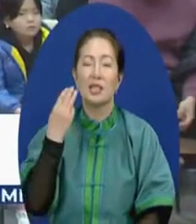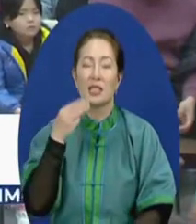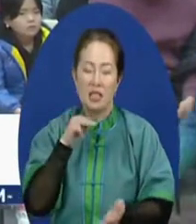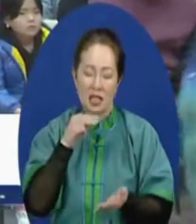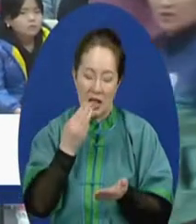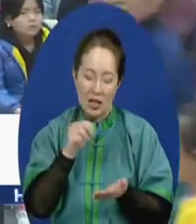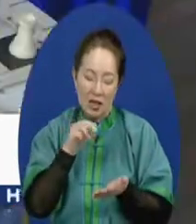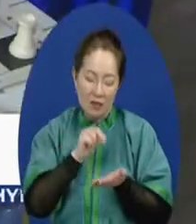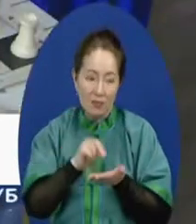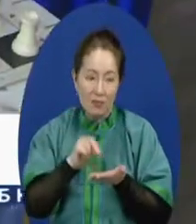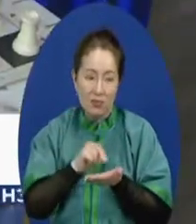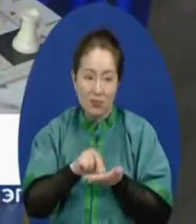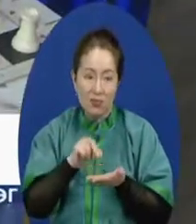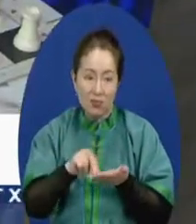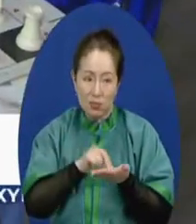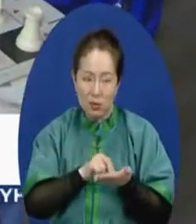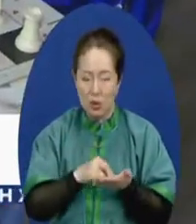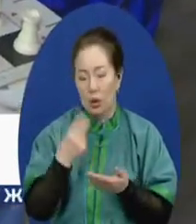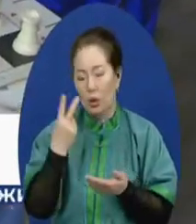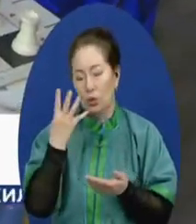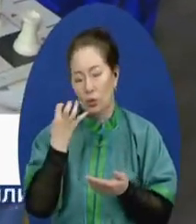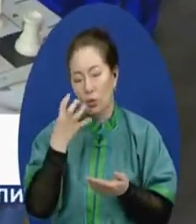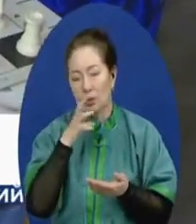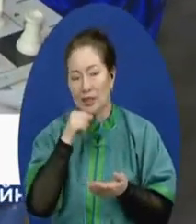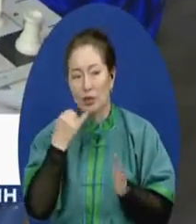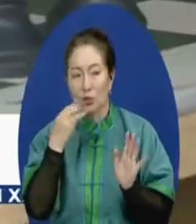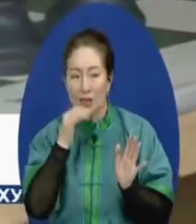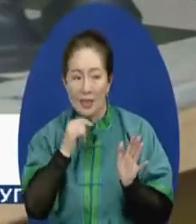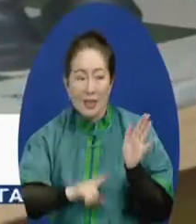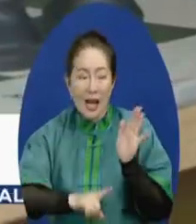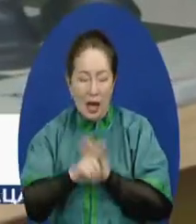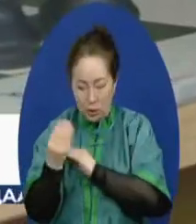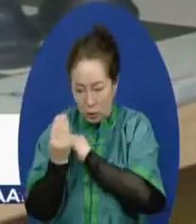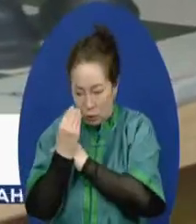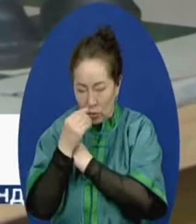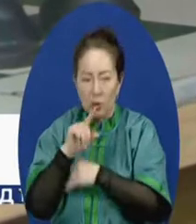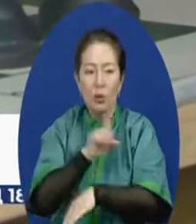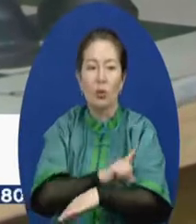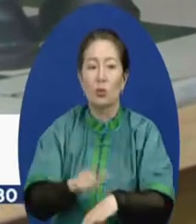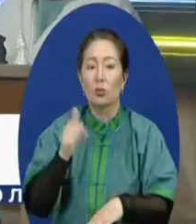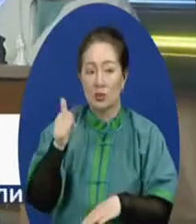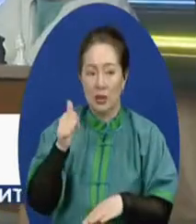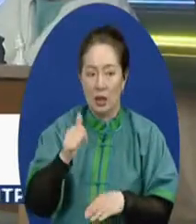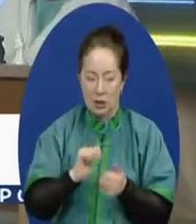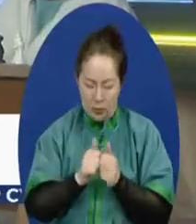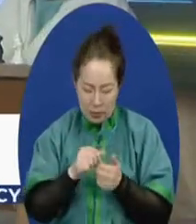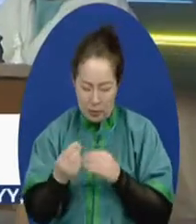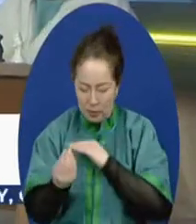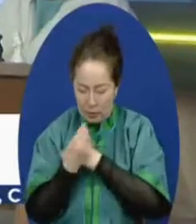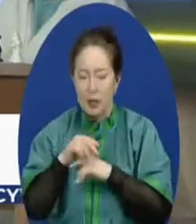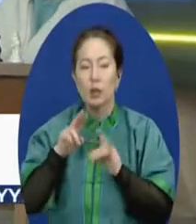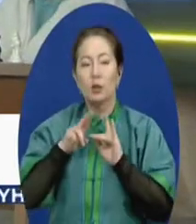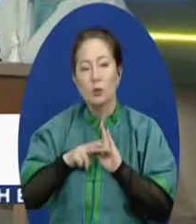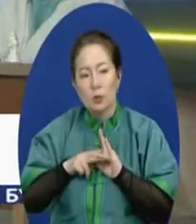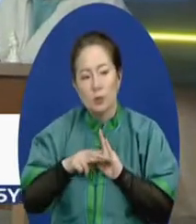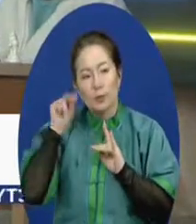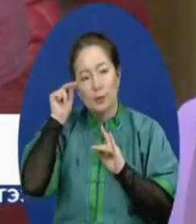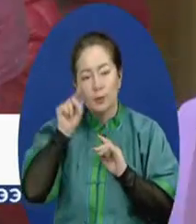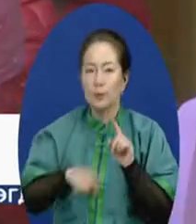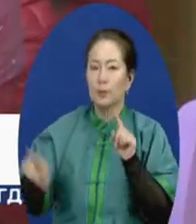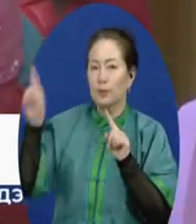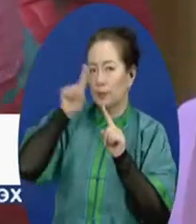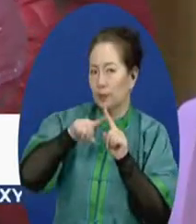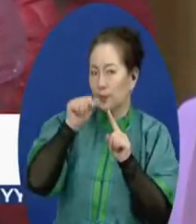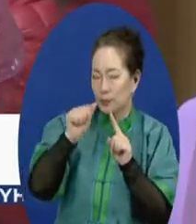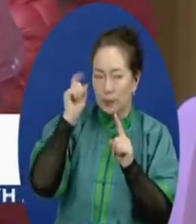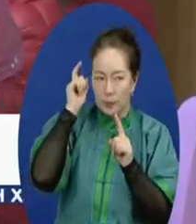Шатрын спортоор ихэвчлэн 4-аас 6 наснаасаа хичээлдэж эхэлбэл илүү үр дүнтэй. Хүүхэд энэ спортоор хичээлснээр сууж сурах,